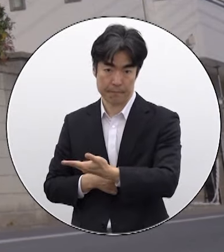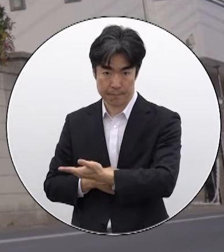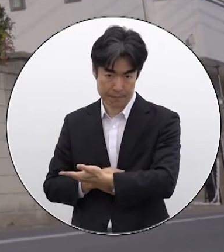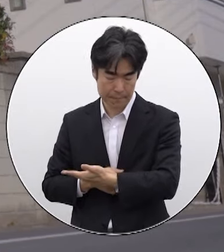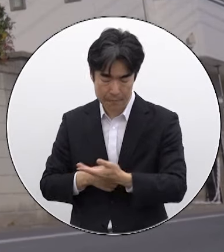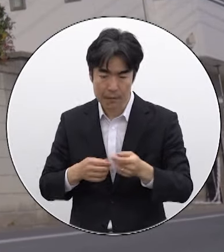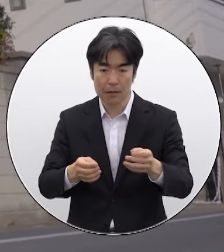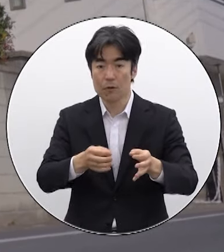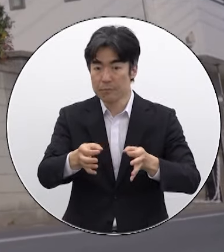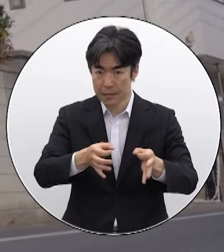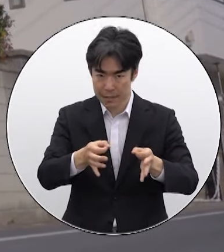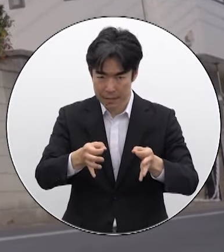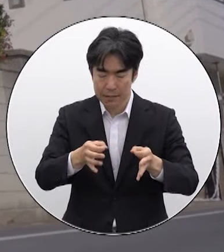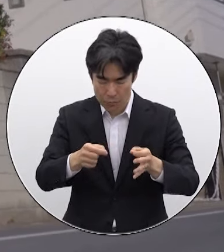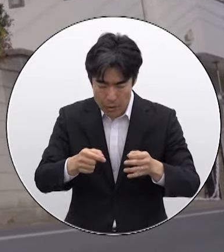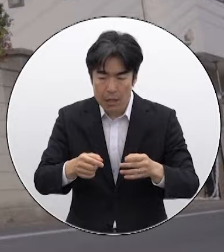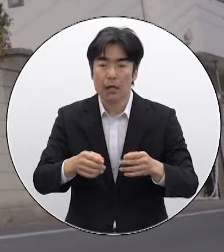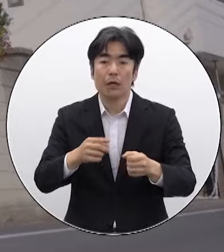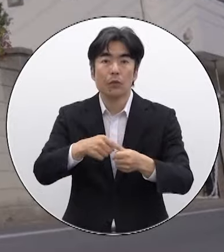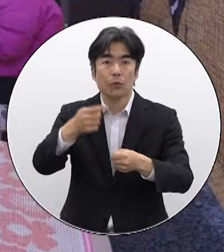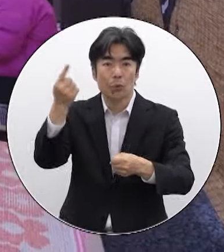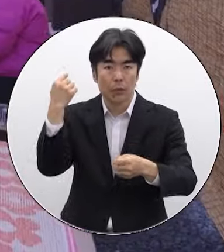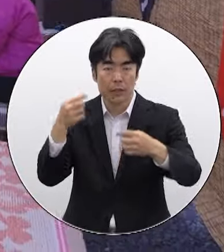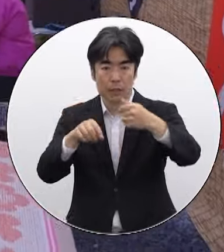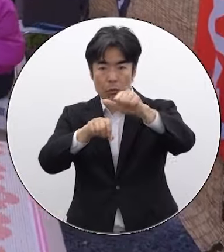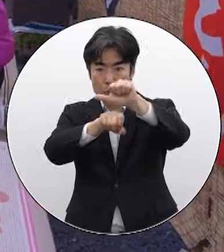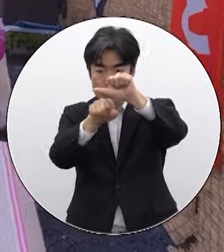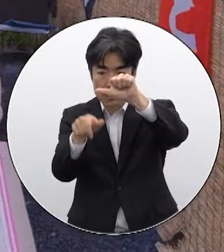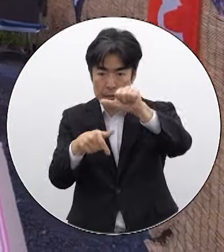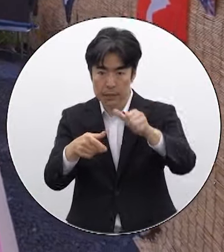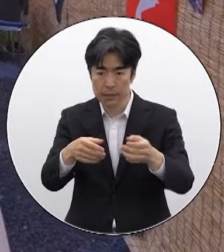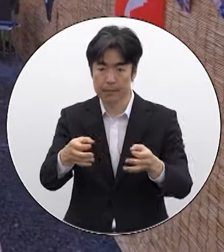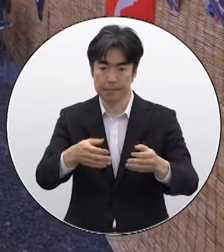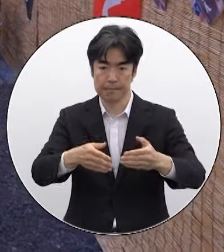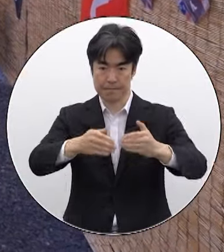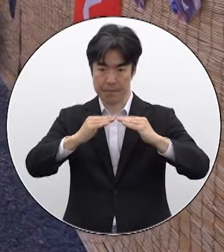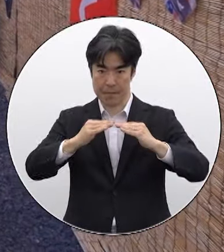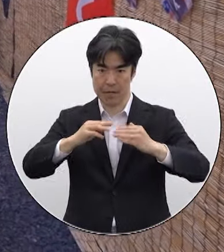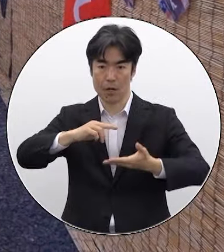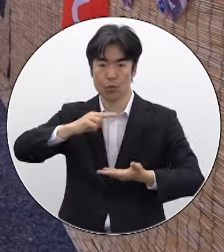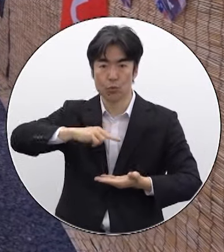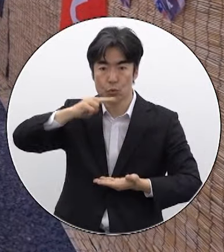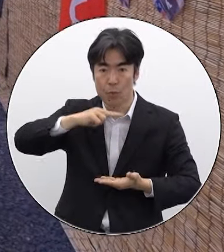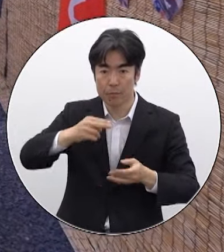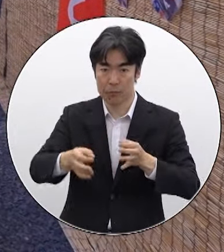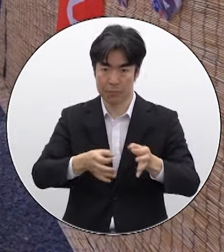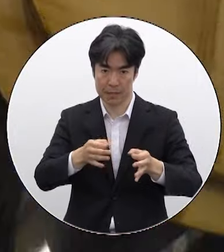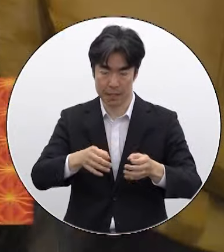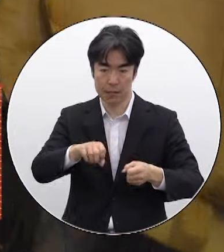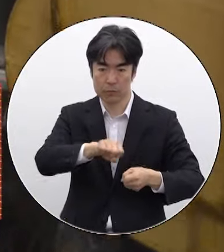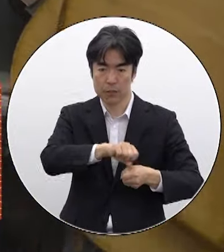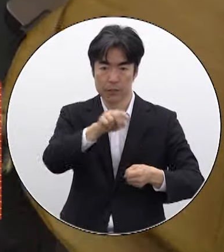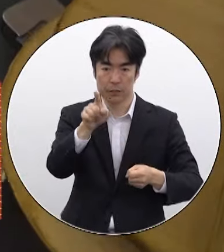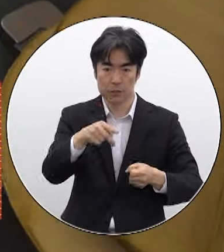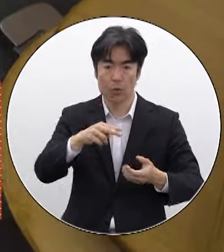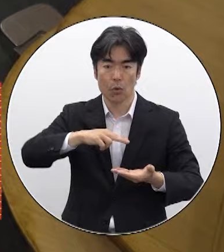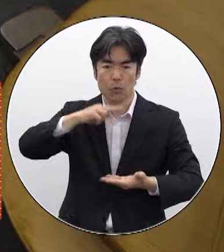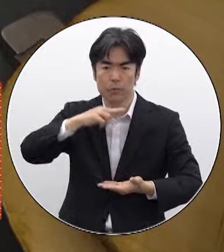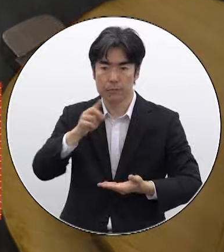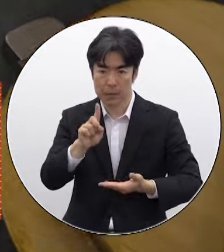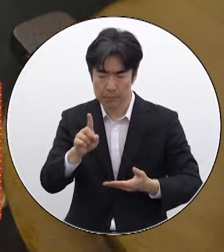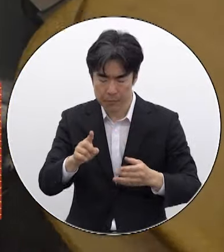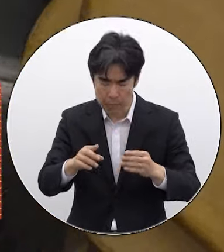庄司グループ武蔵野うどん越谷は昨年5月にオープンしたうどん店。武蔵野うどんと